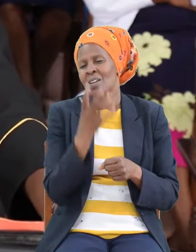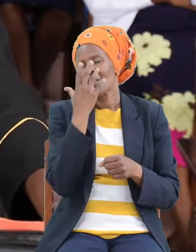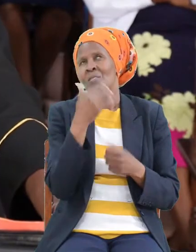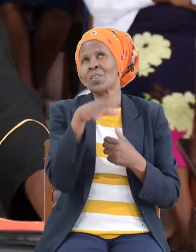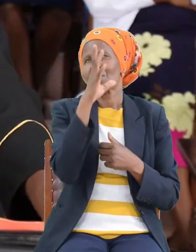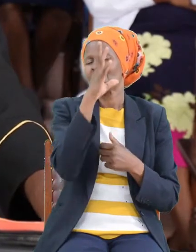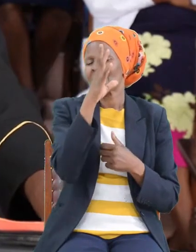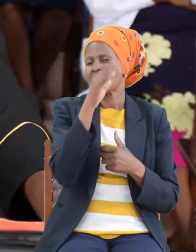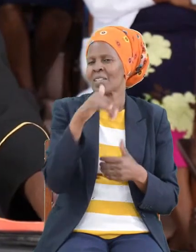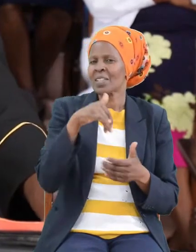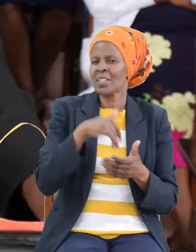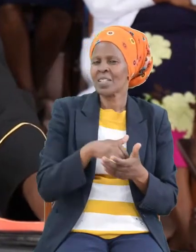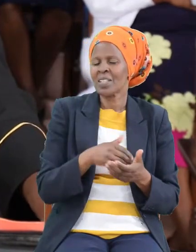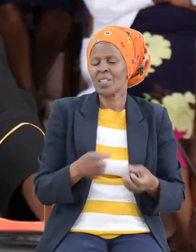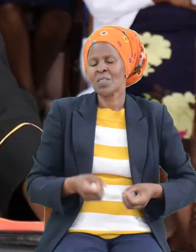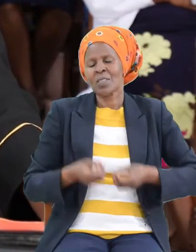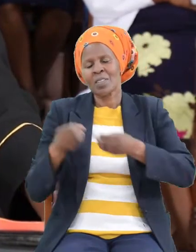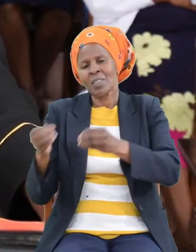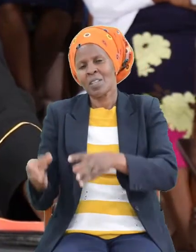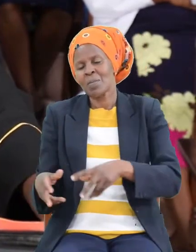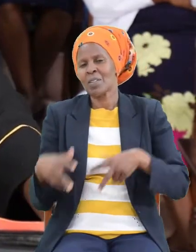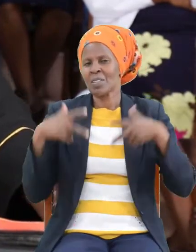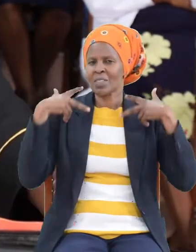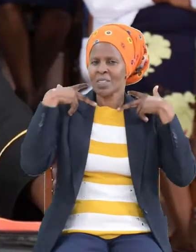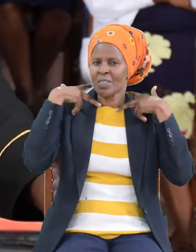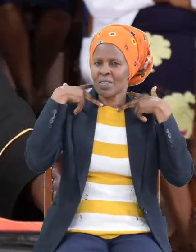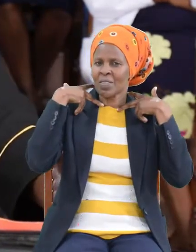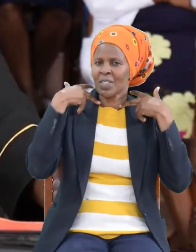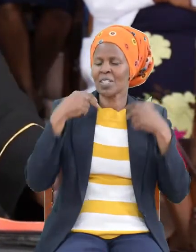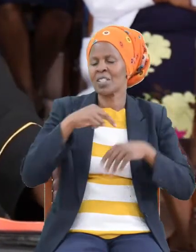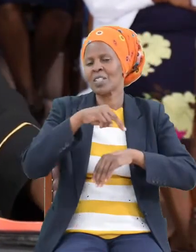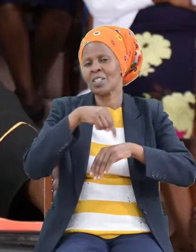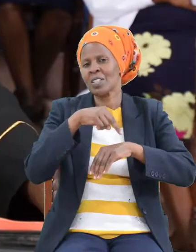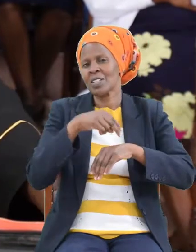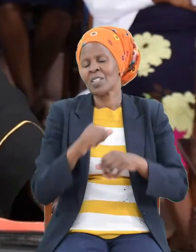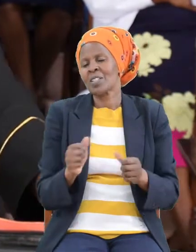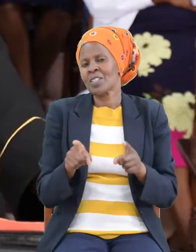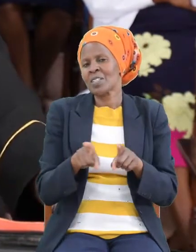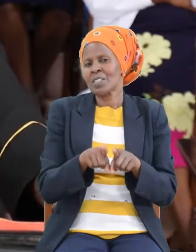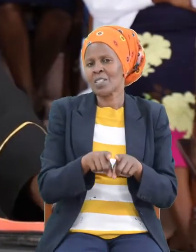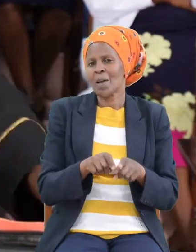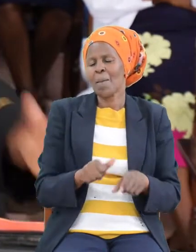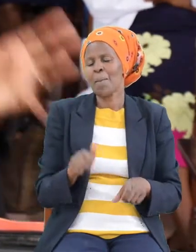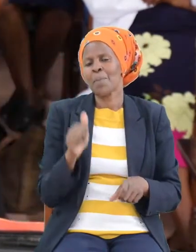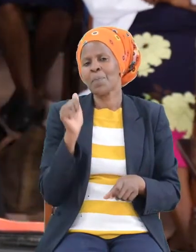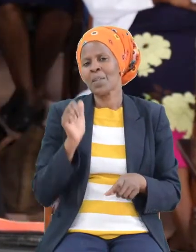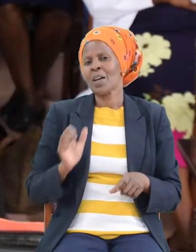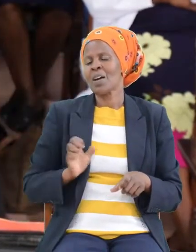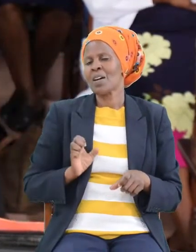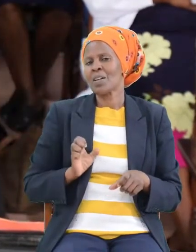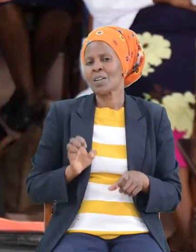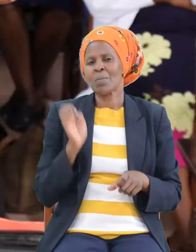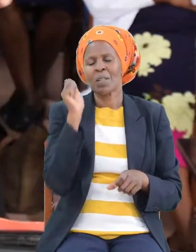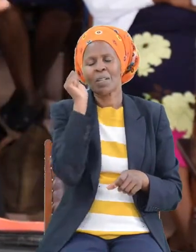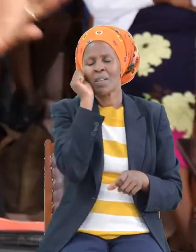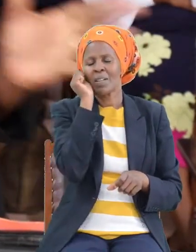diposa Mungu akawaleta katika inchi ya Babiloni. Kama vile tu Adam na Eve walikuwa na agano na